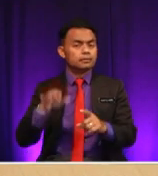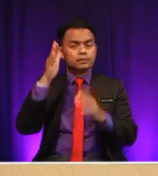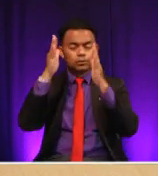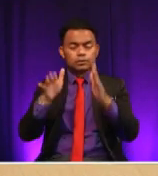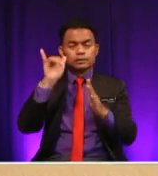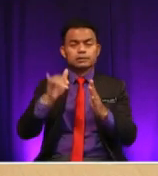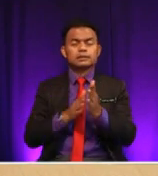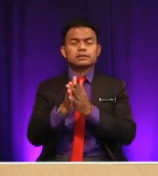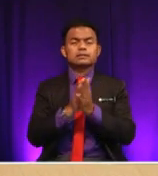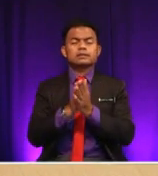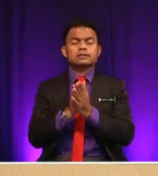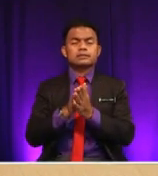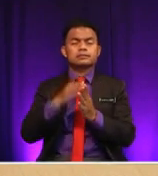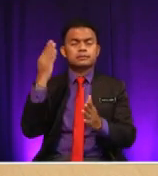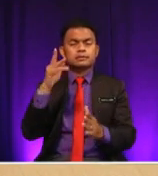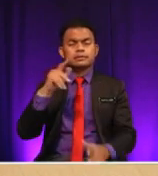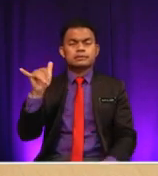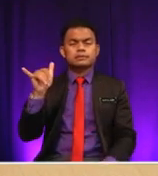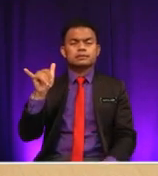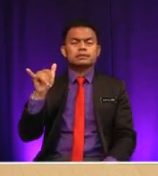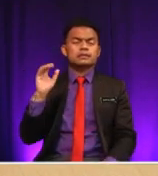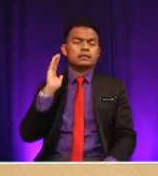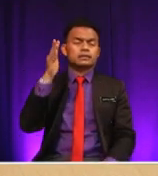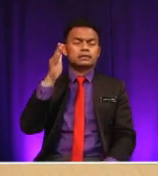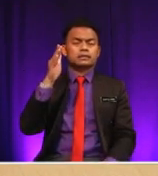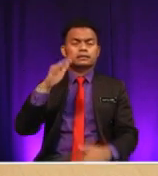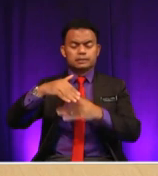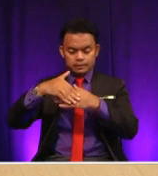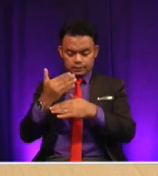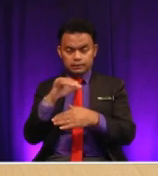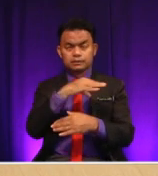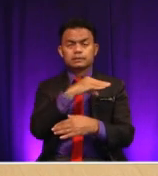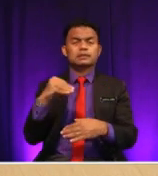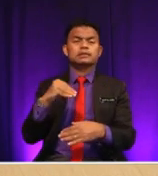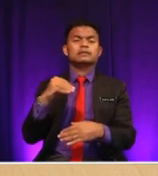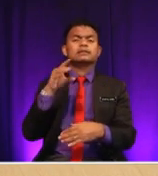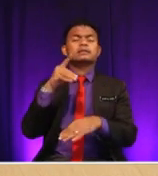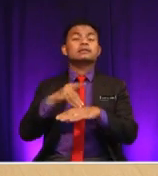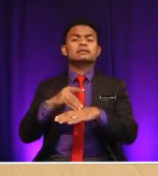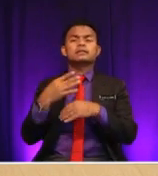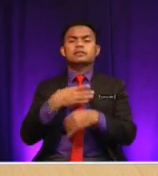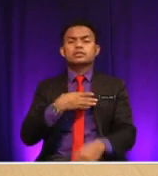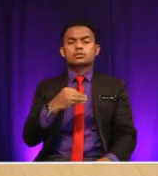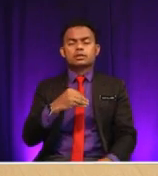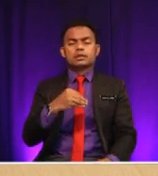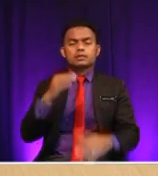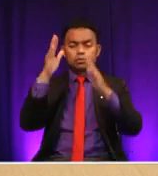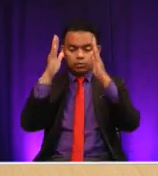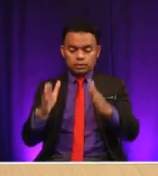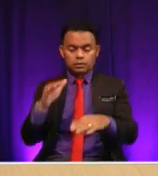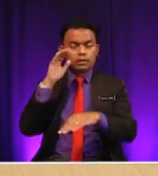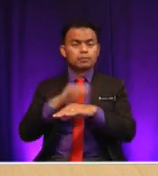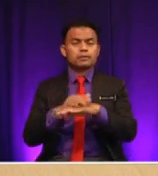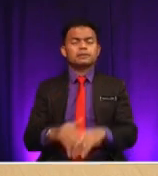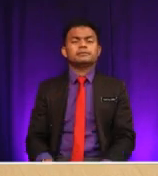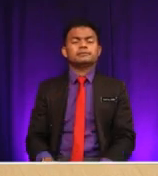akan disenangi dan disukai oleh orang ramai maksudnya pada rangkap yang pertama sini dah menunjukkan tentang fungsi gurindam tadi